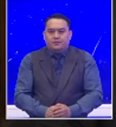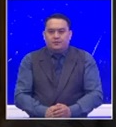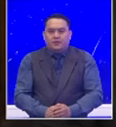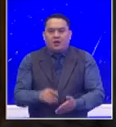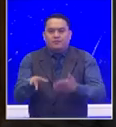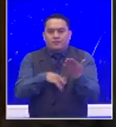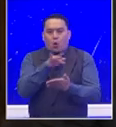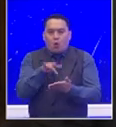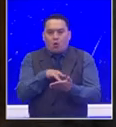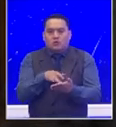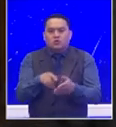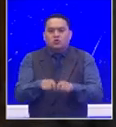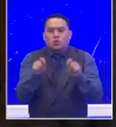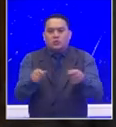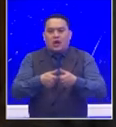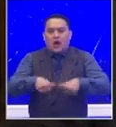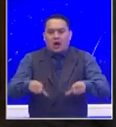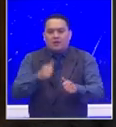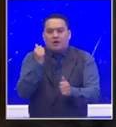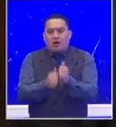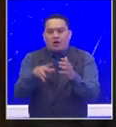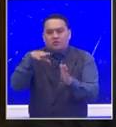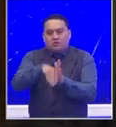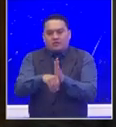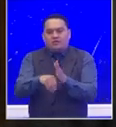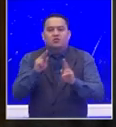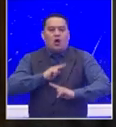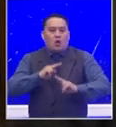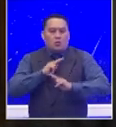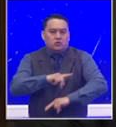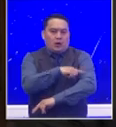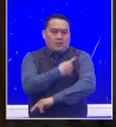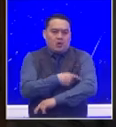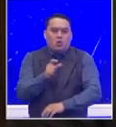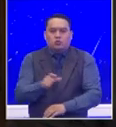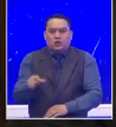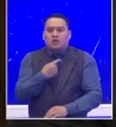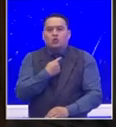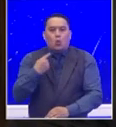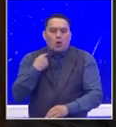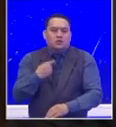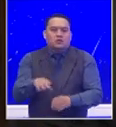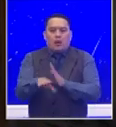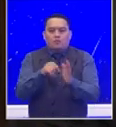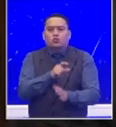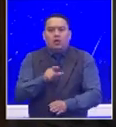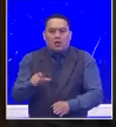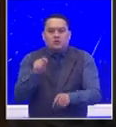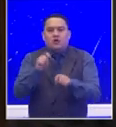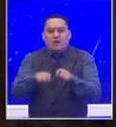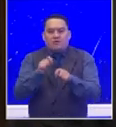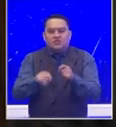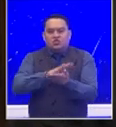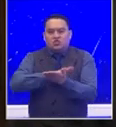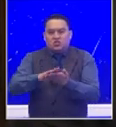В городе создана комиссия. Каждый день эта комиссия, в состав которой входят сотрудники санэпиднадзора, УВД Талдыкургана, депутаты маслихата, проверяют